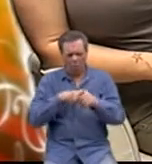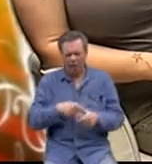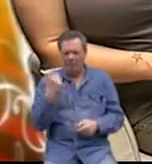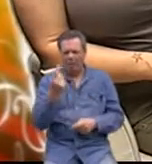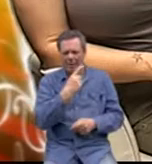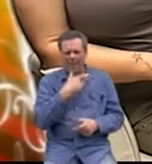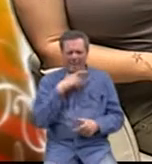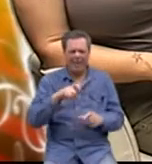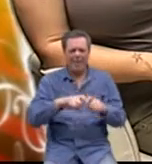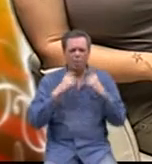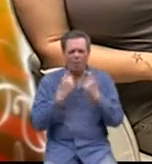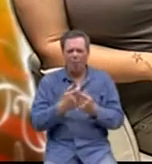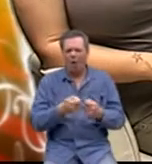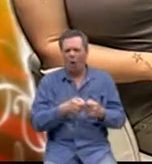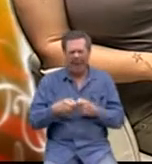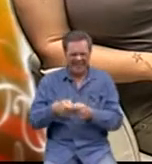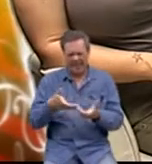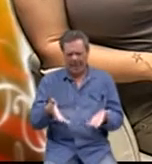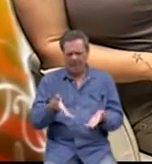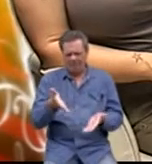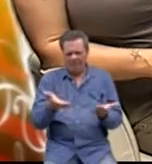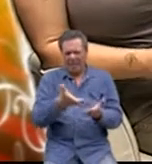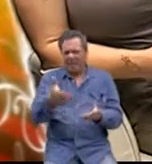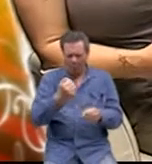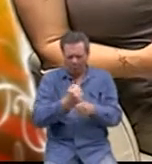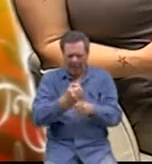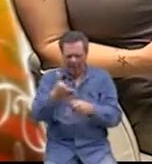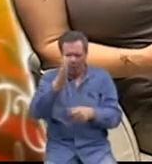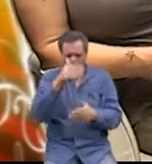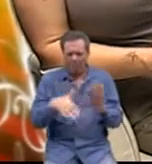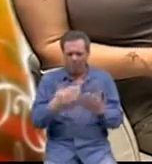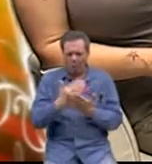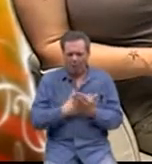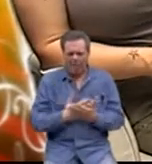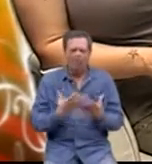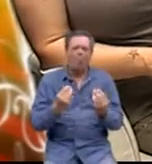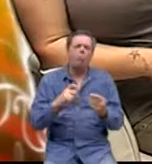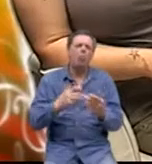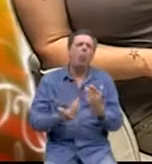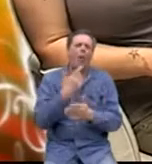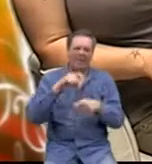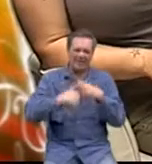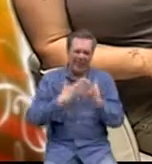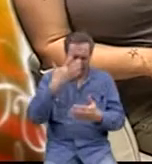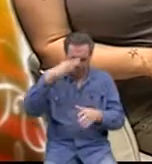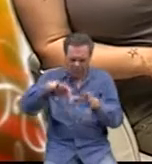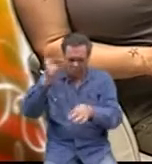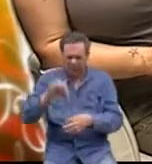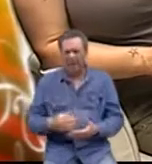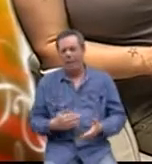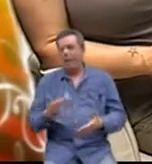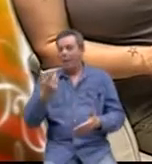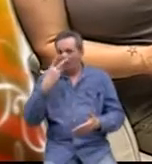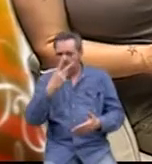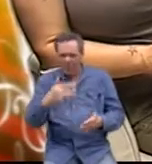pojedinaca i ustanova, organizacija sad u prilikom osmišljavanja programa da smo toliko novih stvari saznali. Tolike potrebe